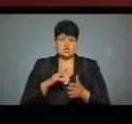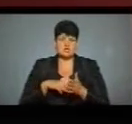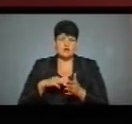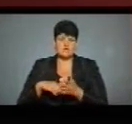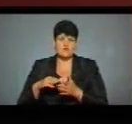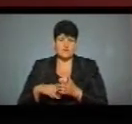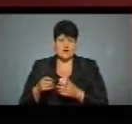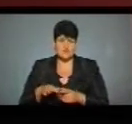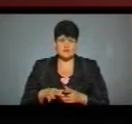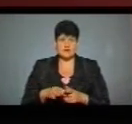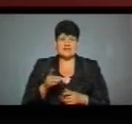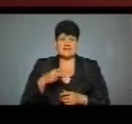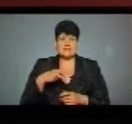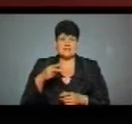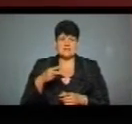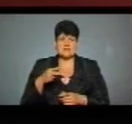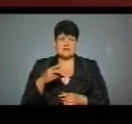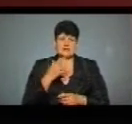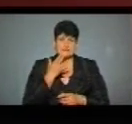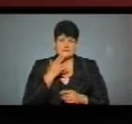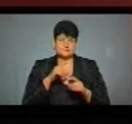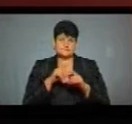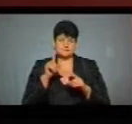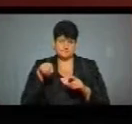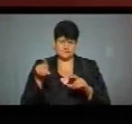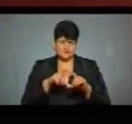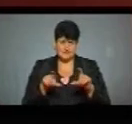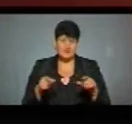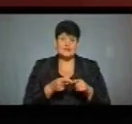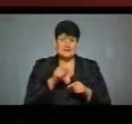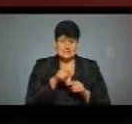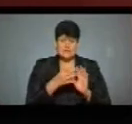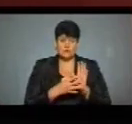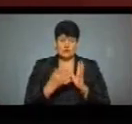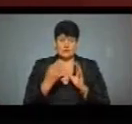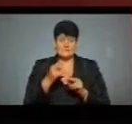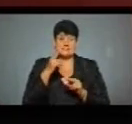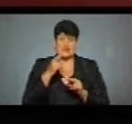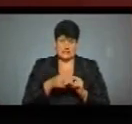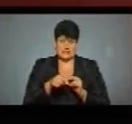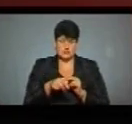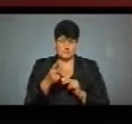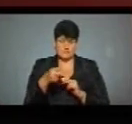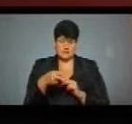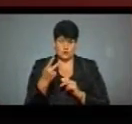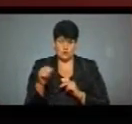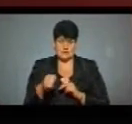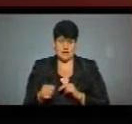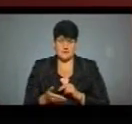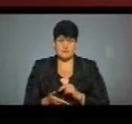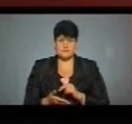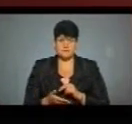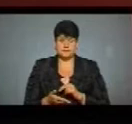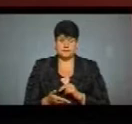штрафування, так, євробляхарів ще на 90 днів, і ці 90 днів закінчуються 22 серпня.